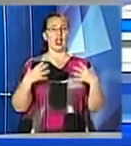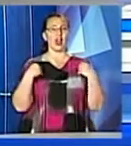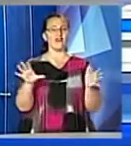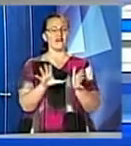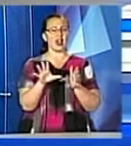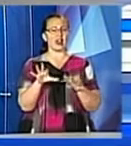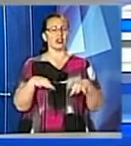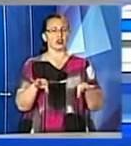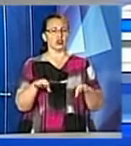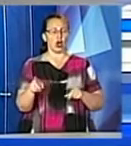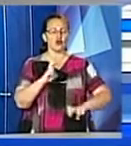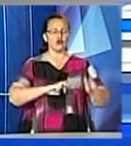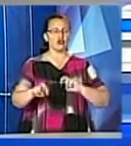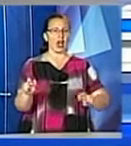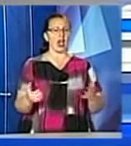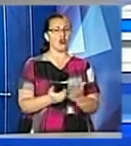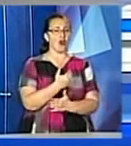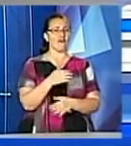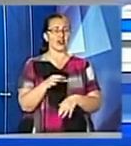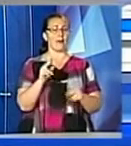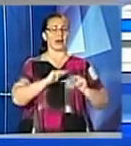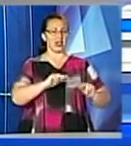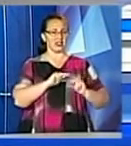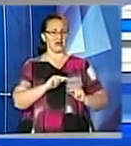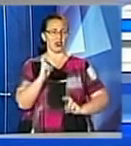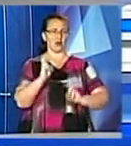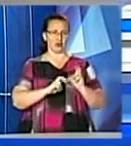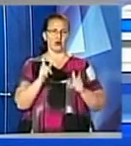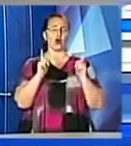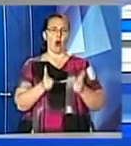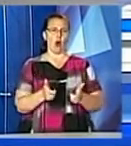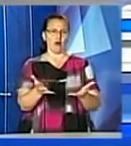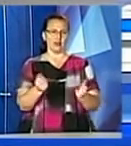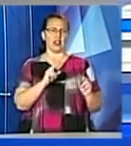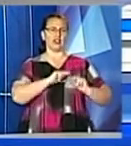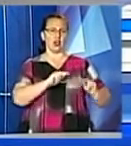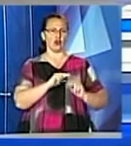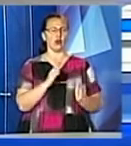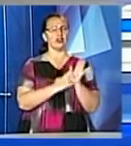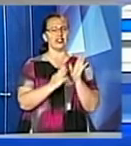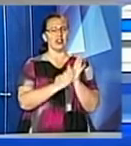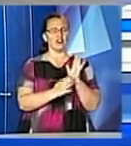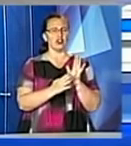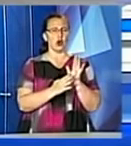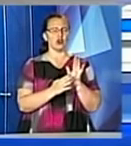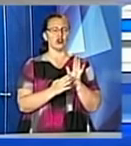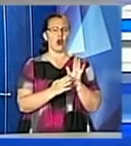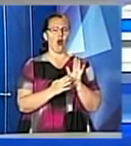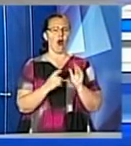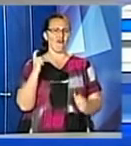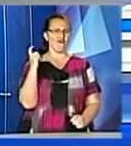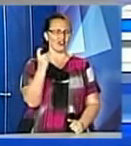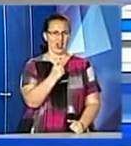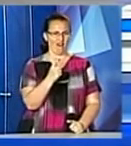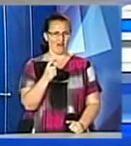«Львівелектротранс» шукає нових працівників. Підприємство готове взяти на роботу 90 водіїв трамваїв та більше 30 водіїв